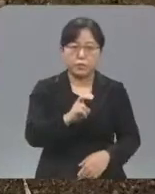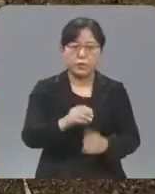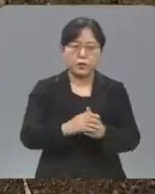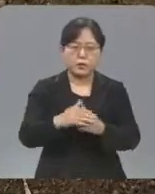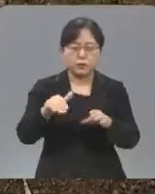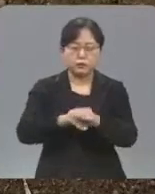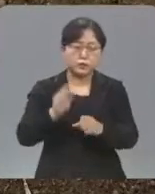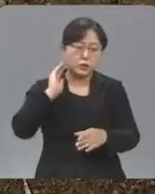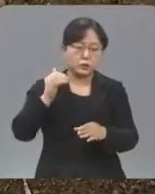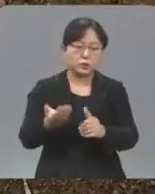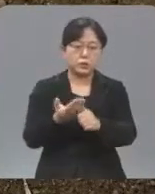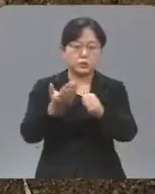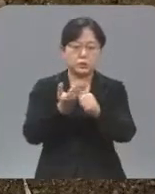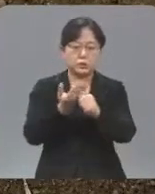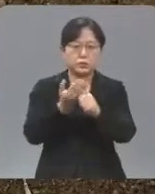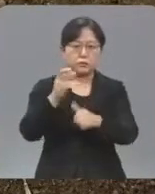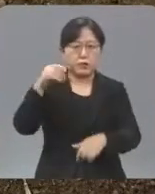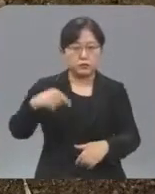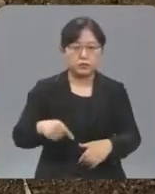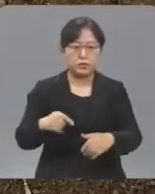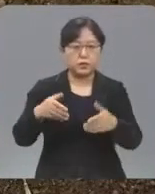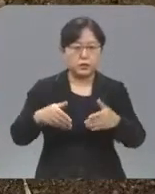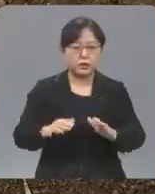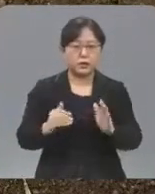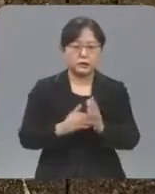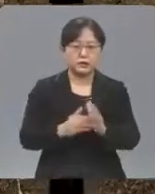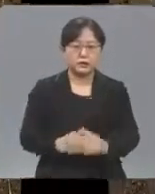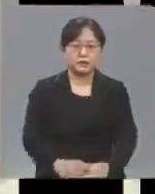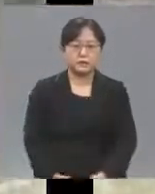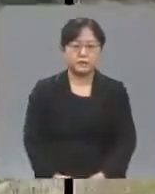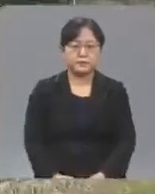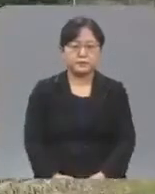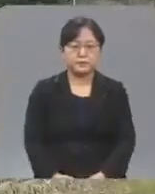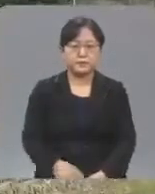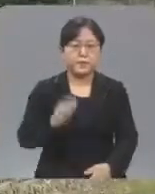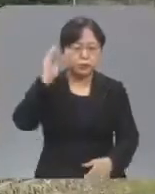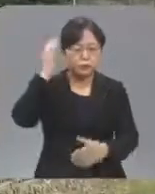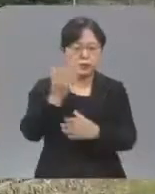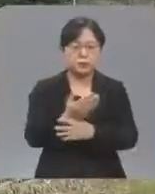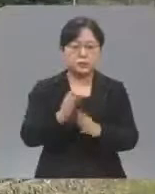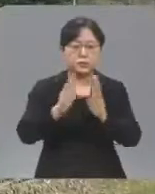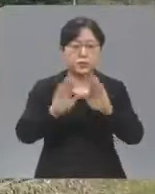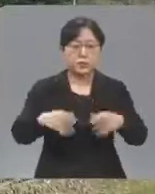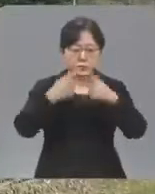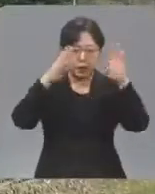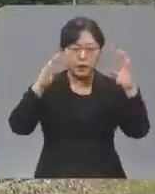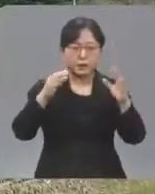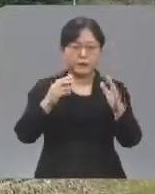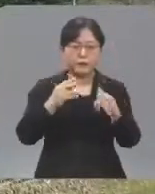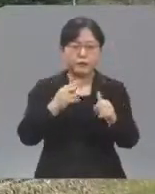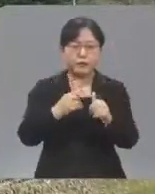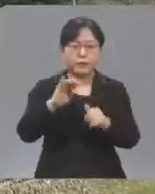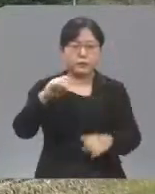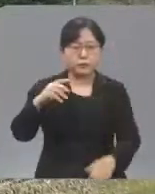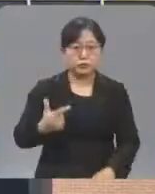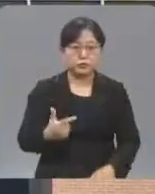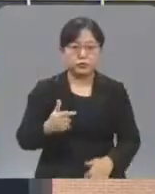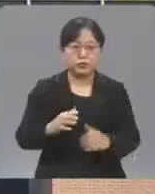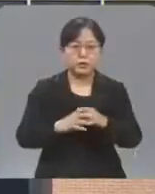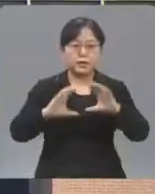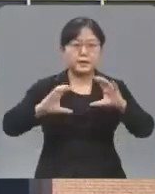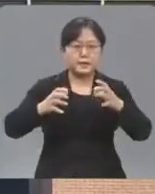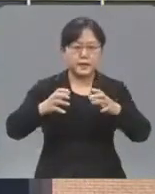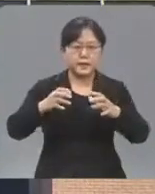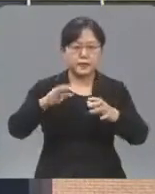대통령이 키우고 있던 풍산개 의 마루 사이에서 태어났습니다 화순 전남대학교병원 민정 중 교수가 세계의 분자 영상